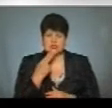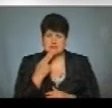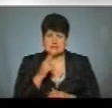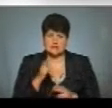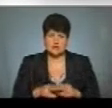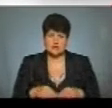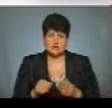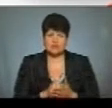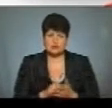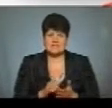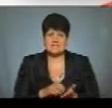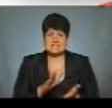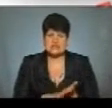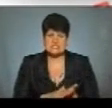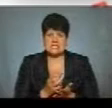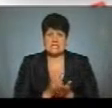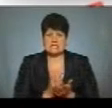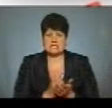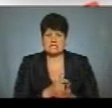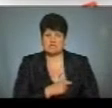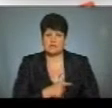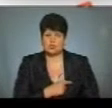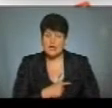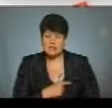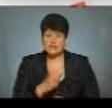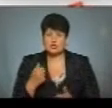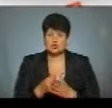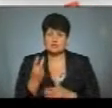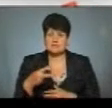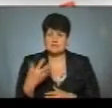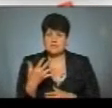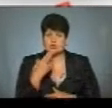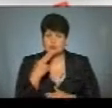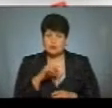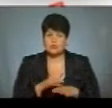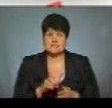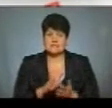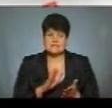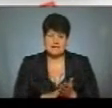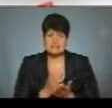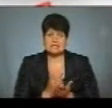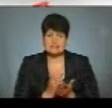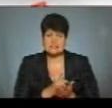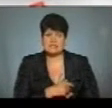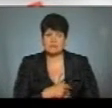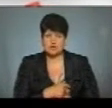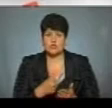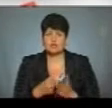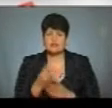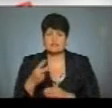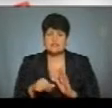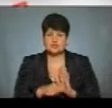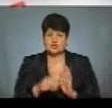подання документів до ЦВК для реєстрації кандидатів у депутати. До 25 червня проводиться реєстрація кандидатів у депутати.